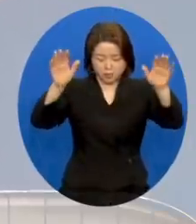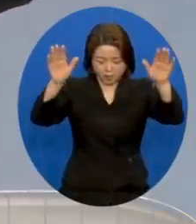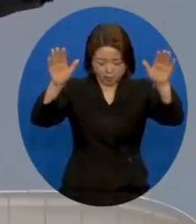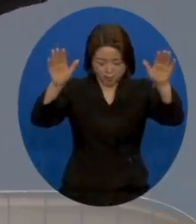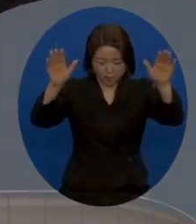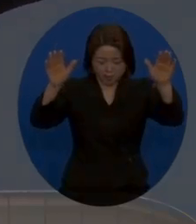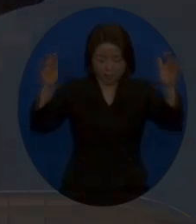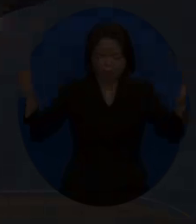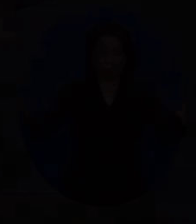아멘